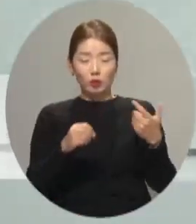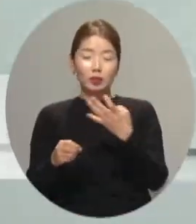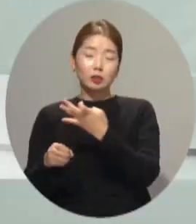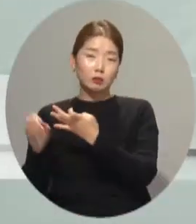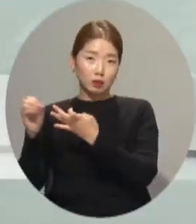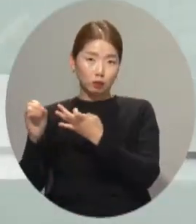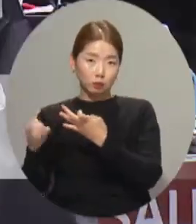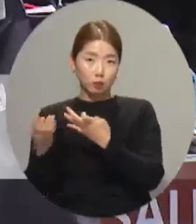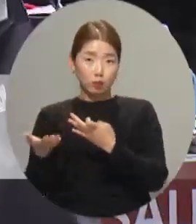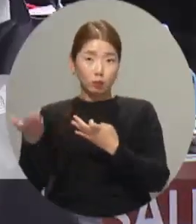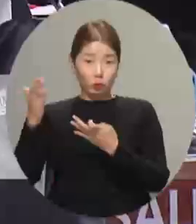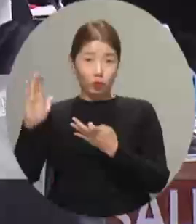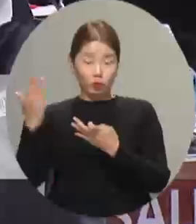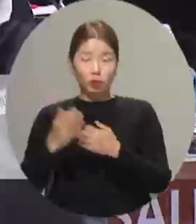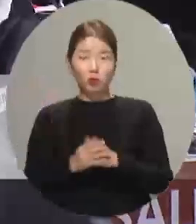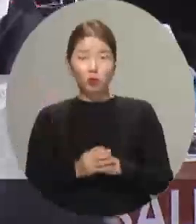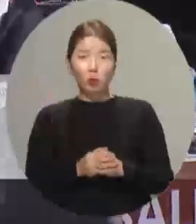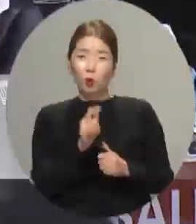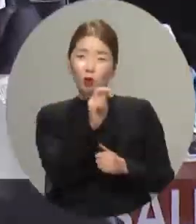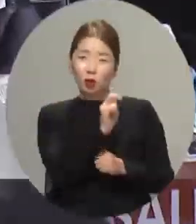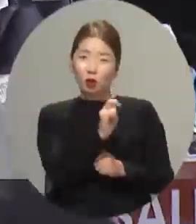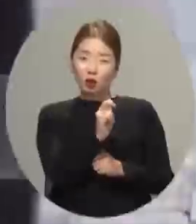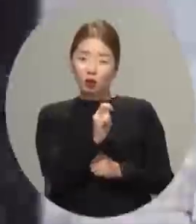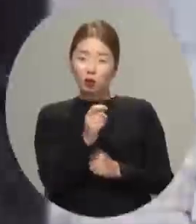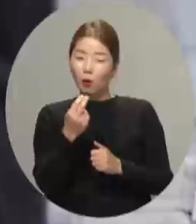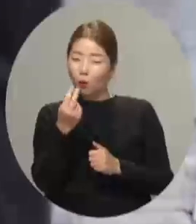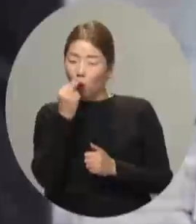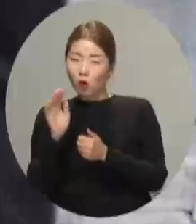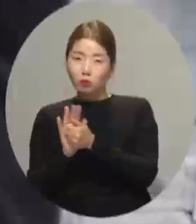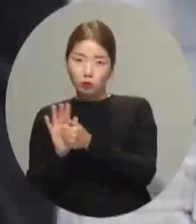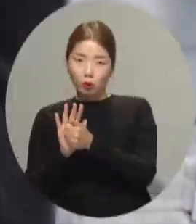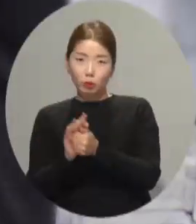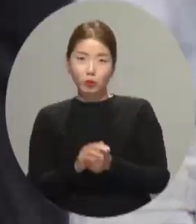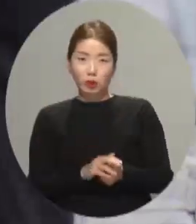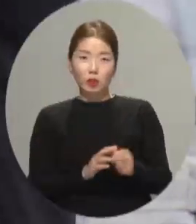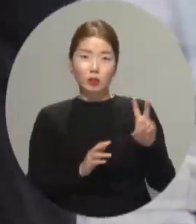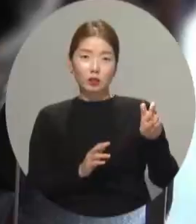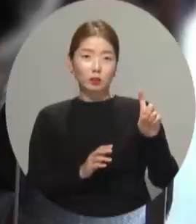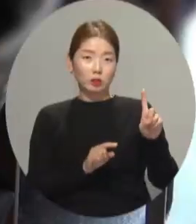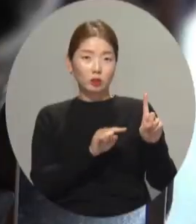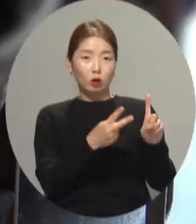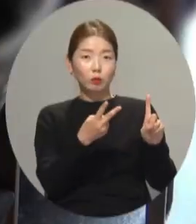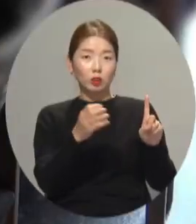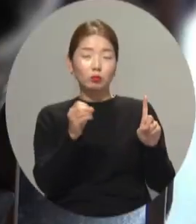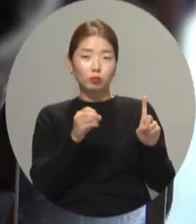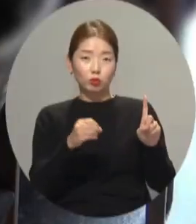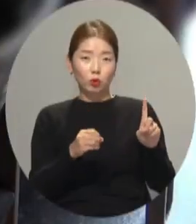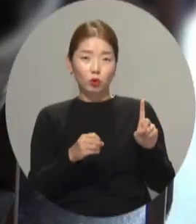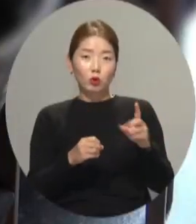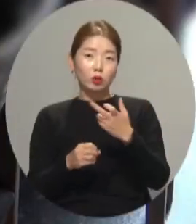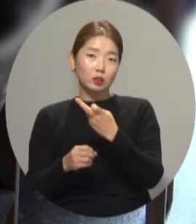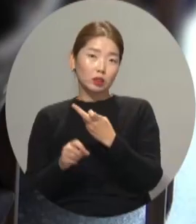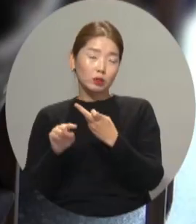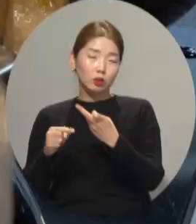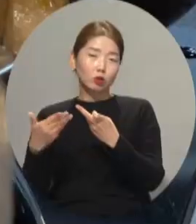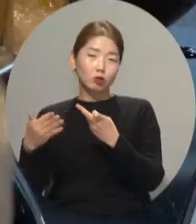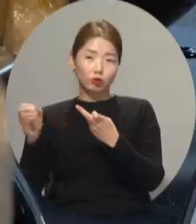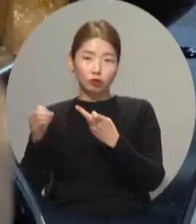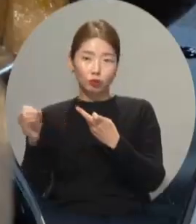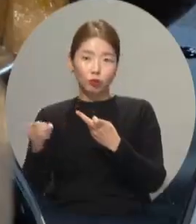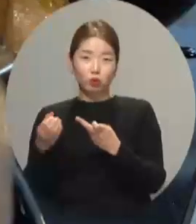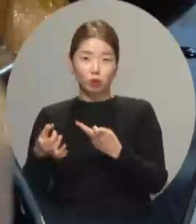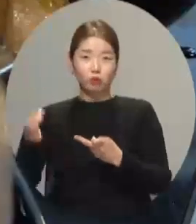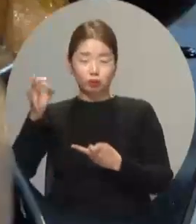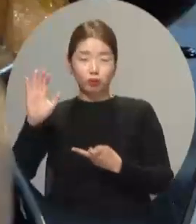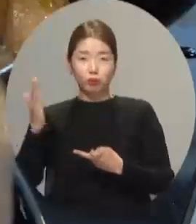14% 상승했고 택시 요금과 보험 서비스료가 각각 21.2% 12.9%